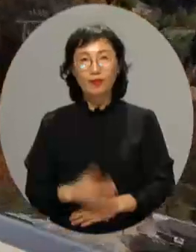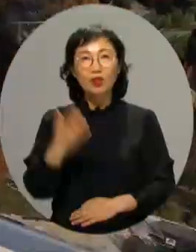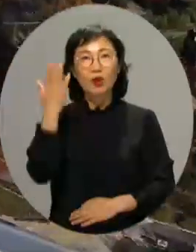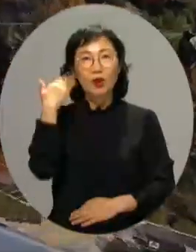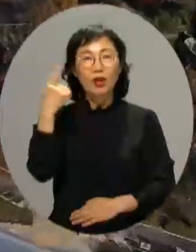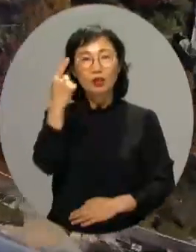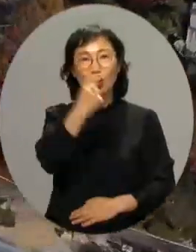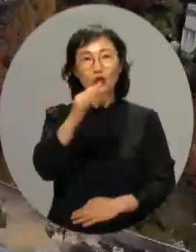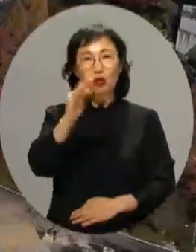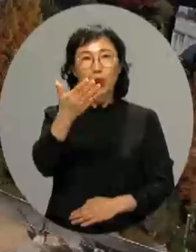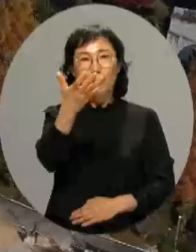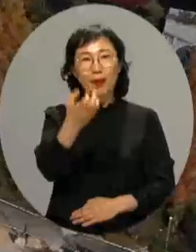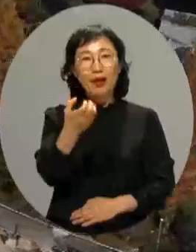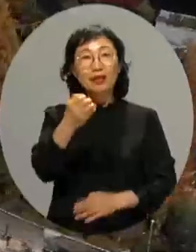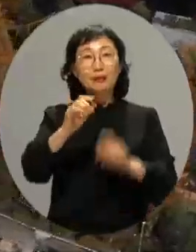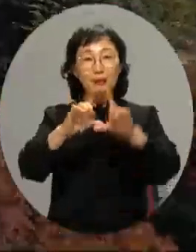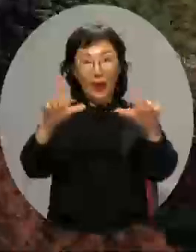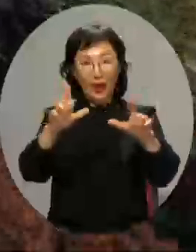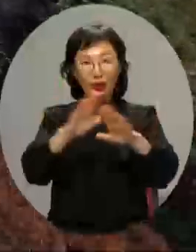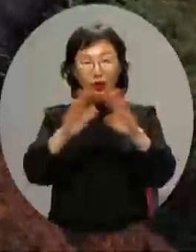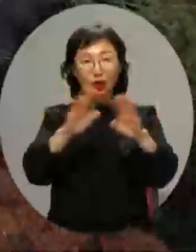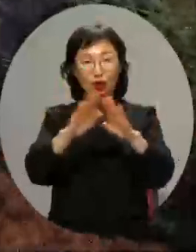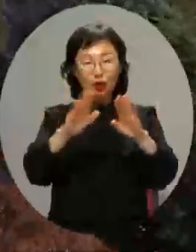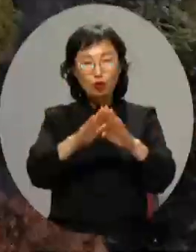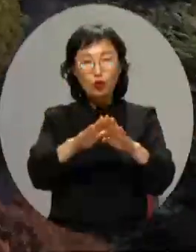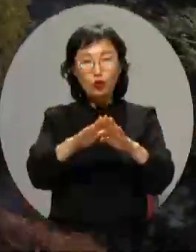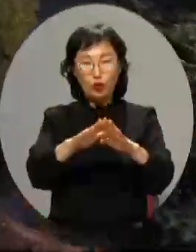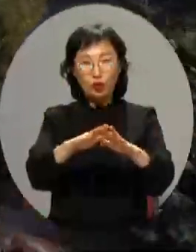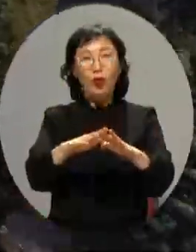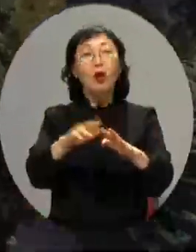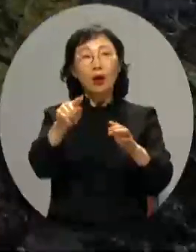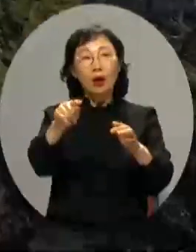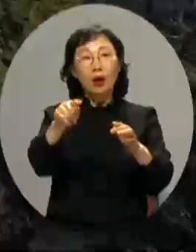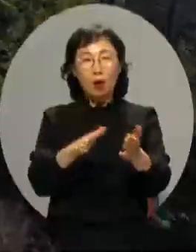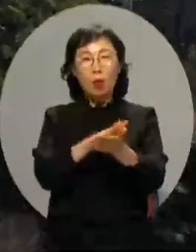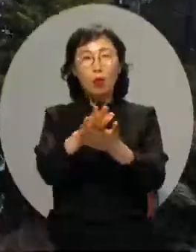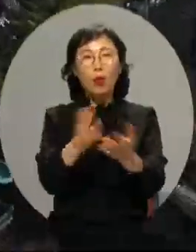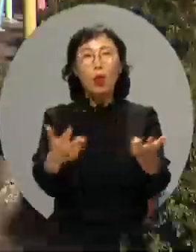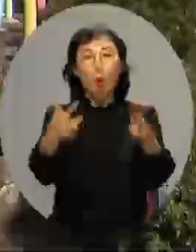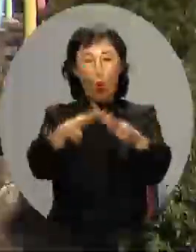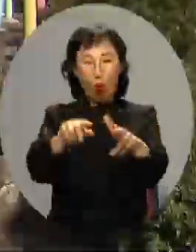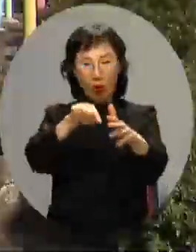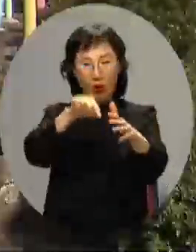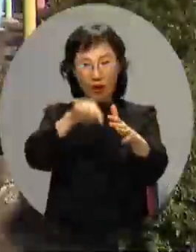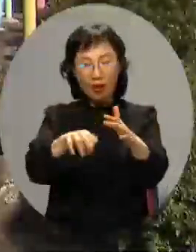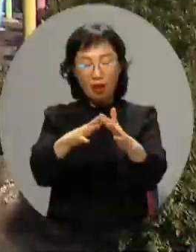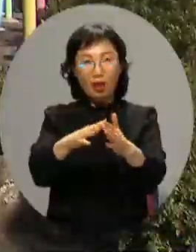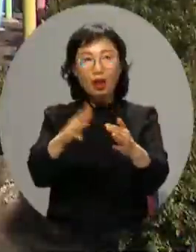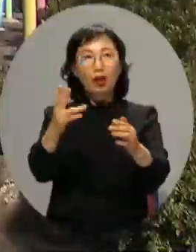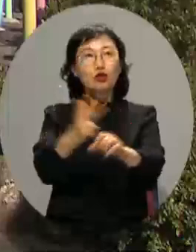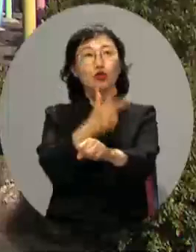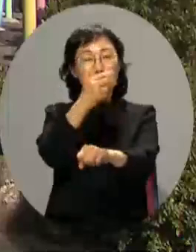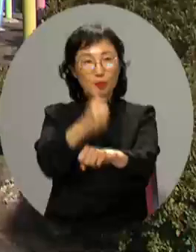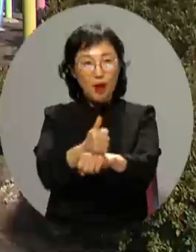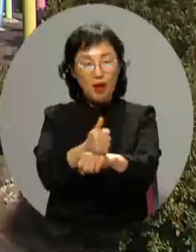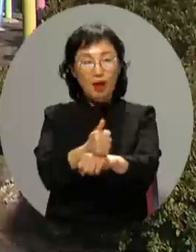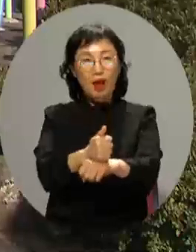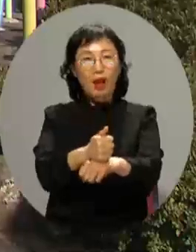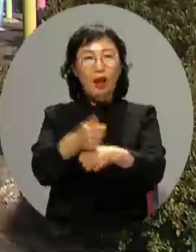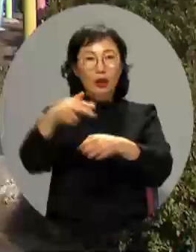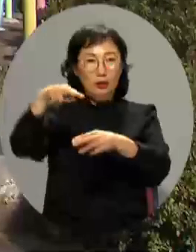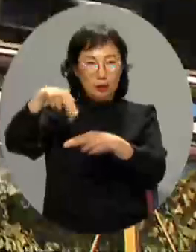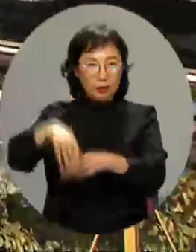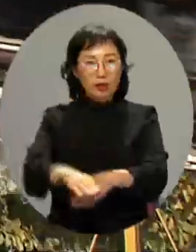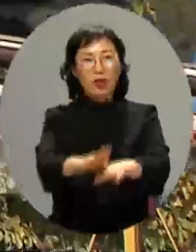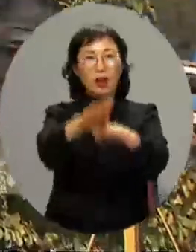지난 1980년 개장한 전주 유일의 놀이공원 드림랜드. 지난 주말 청룡열차를 타던 6세 아이가